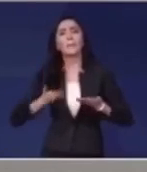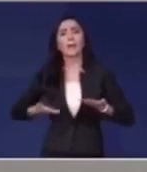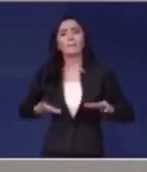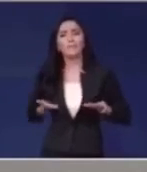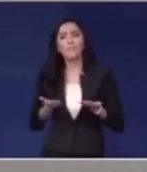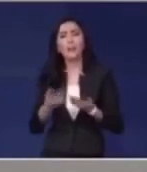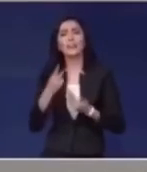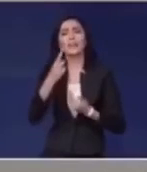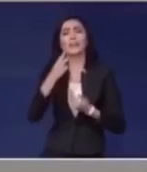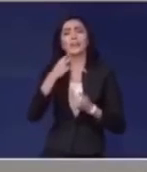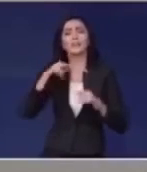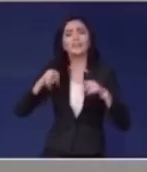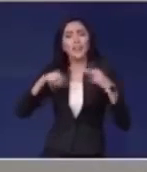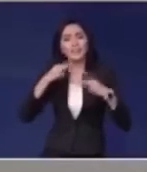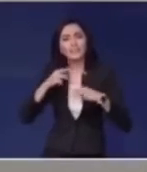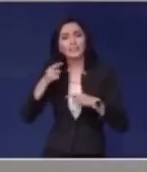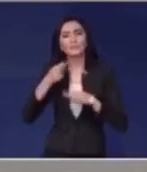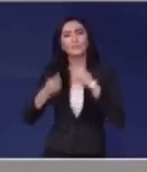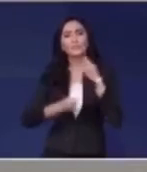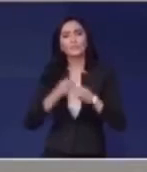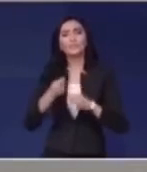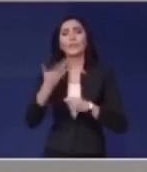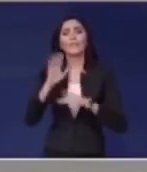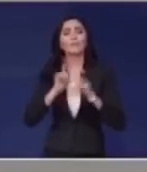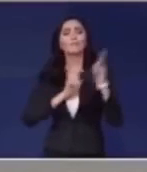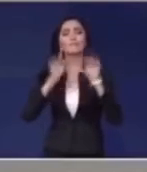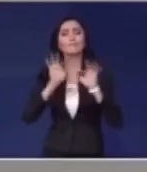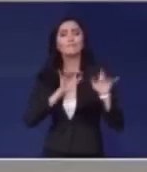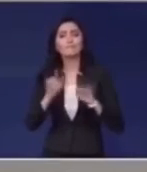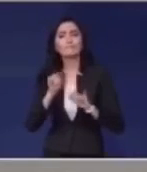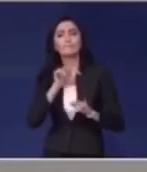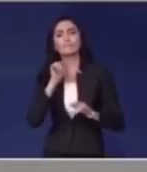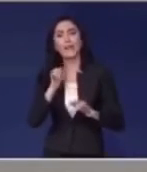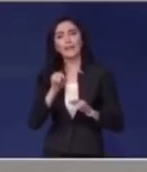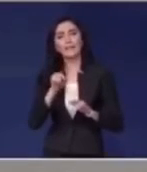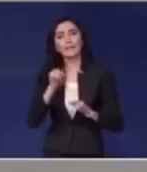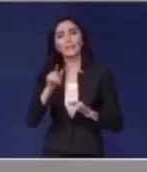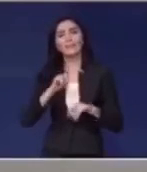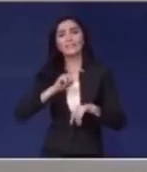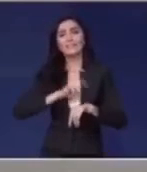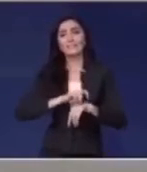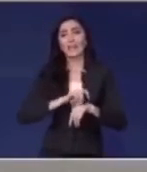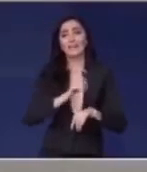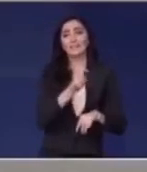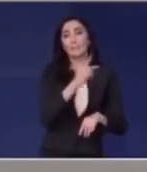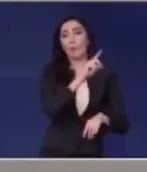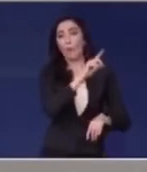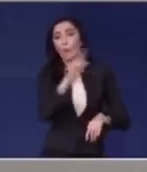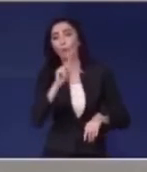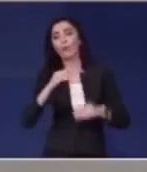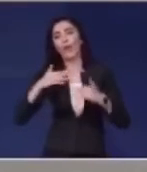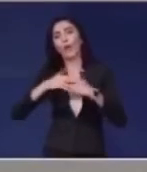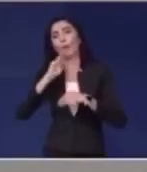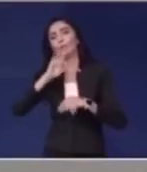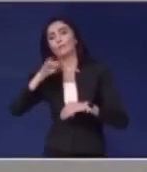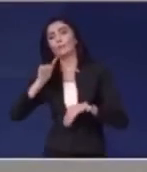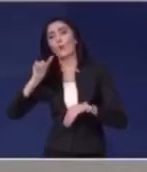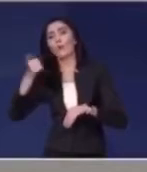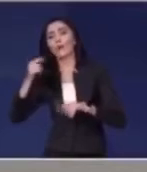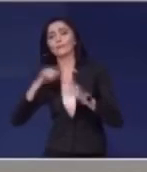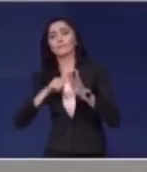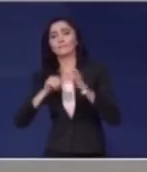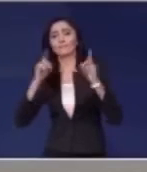tatlısı gibi işletmelerin ve online platform yarın saat on ile 16.00 arasında